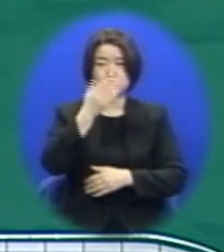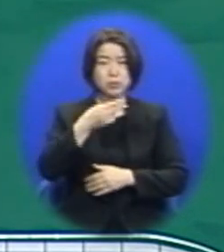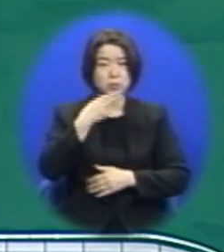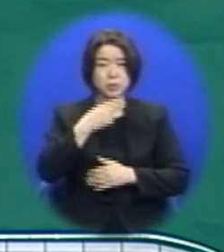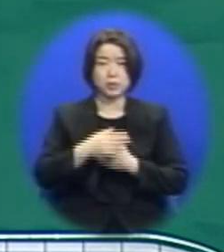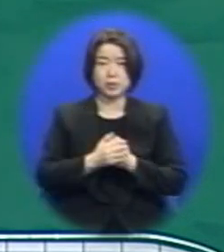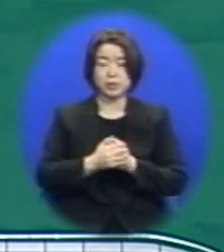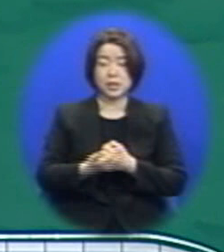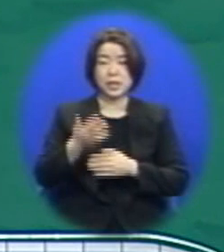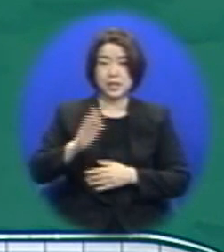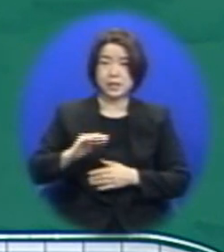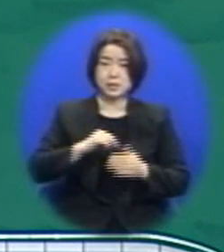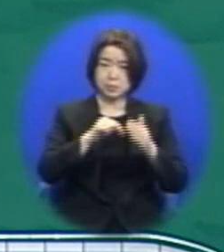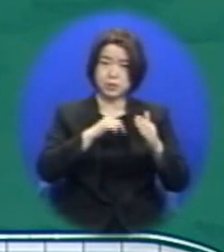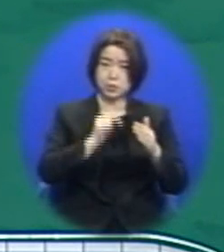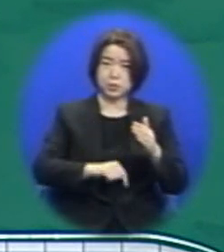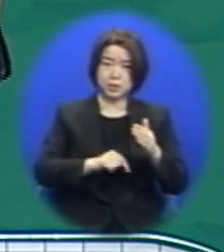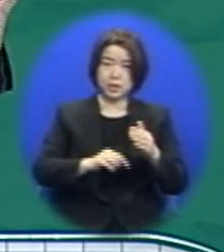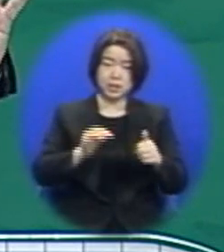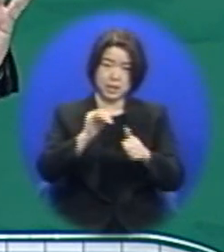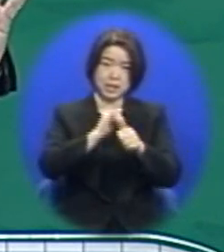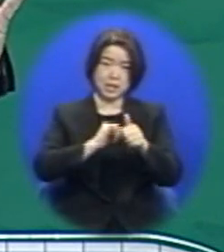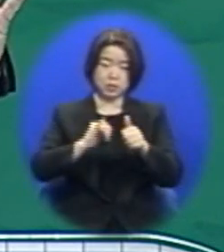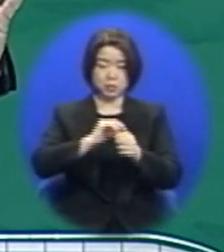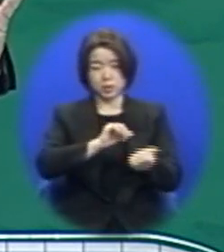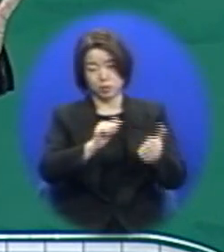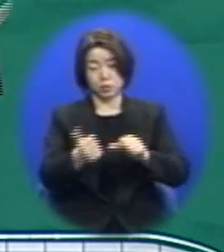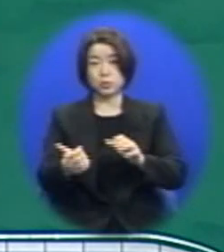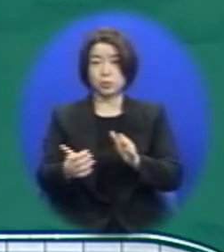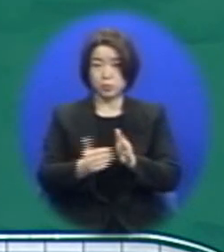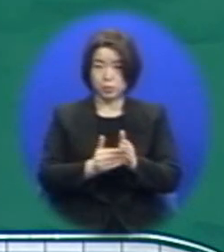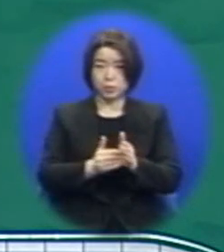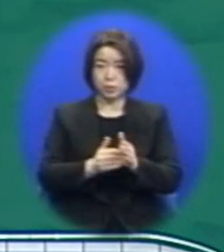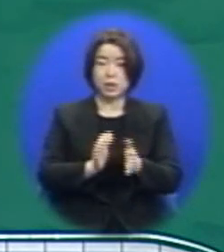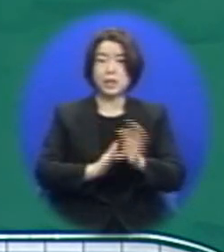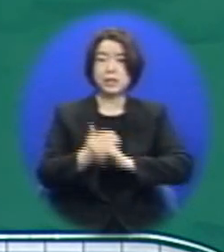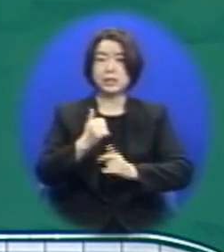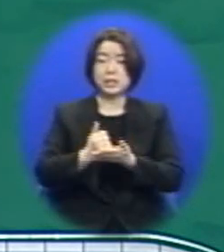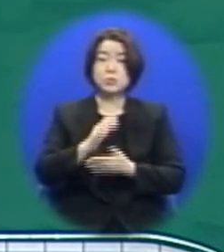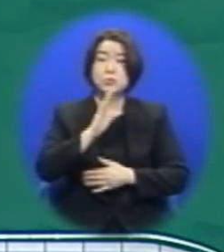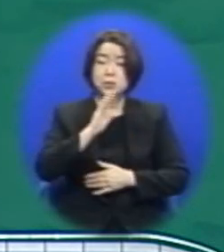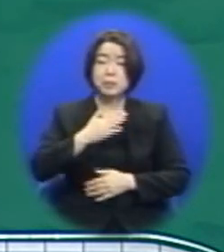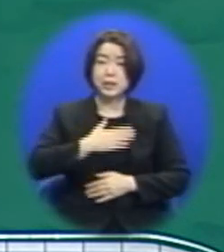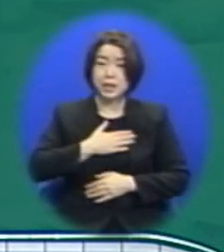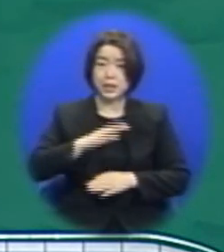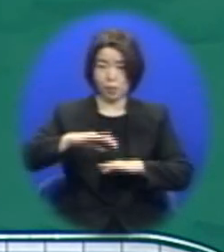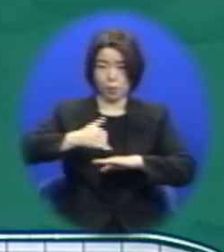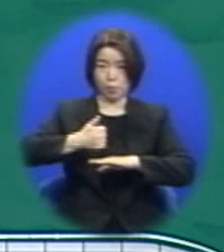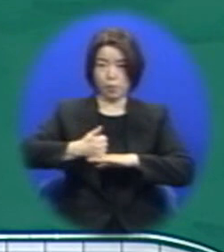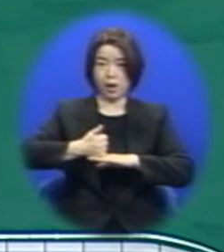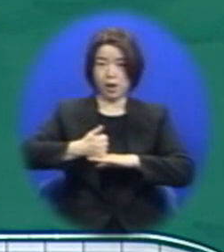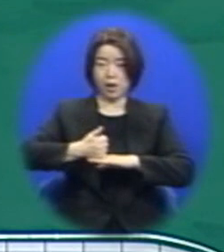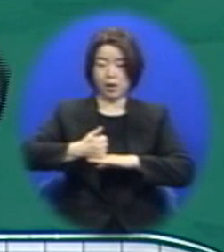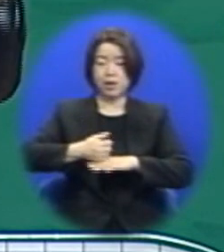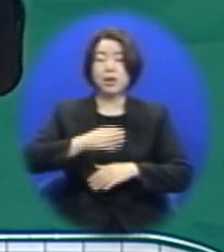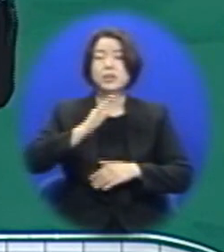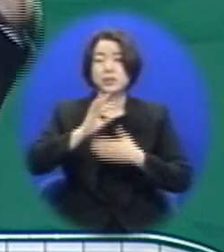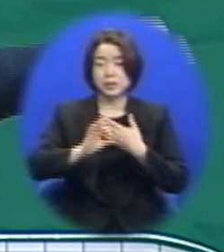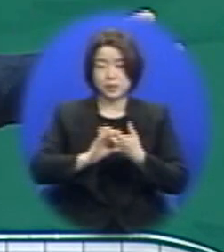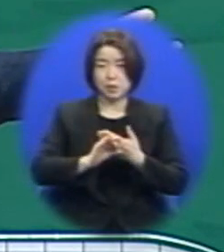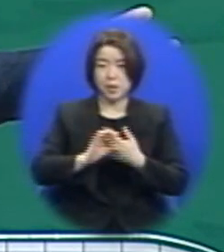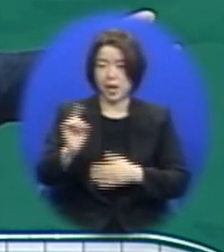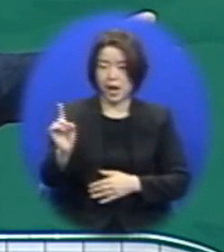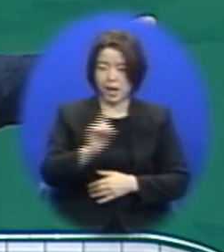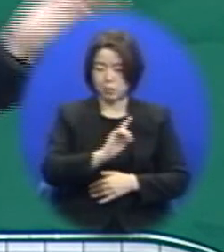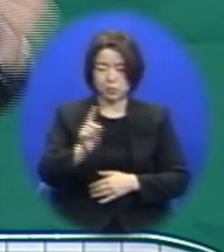우리가 진짜 헤롯이, 내 속에 헤롯이 죽었어요. 예수님은 정말 나의 왕이세요. 그렇다면 우리가